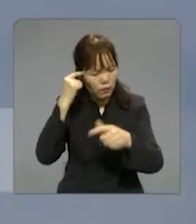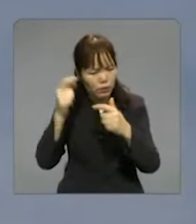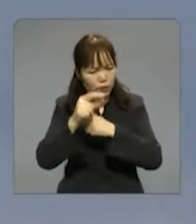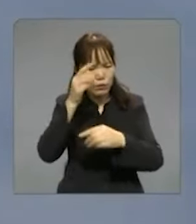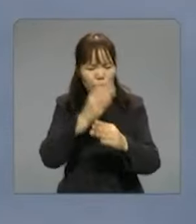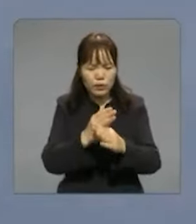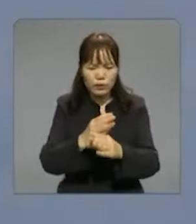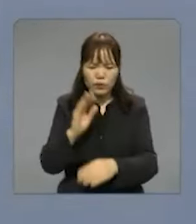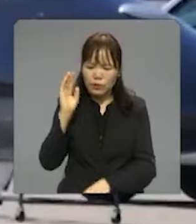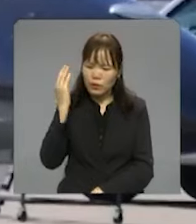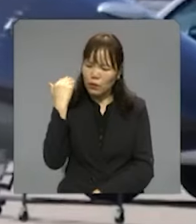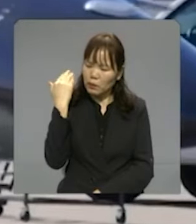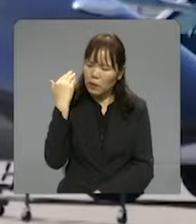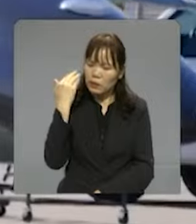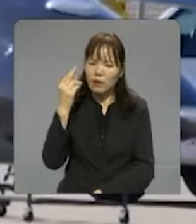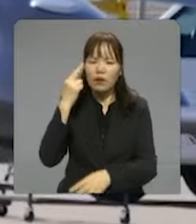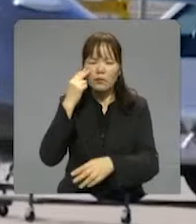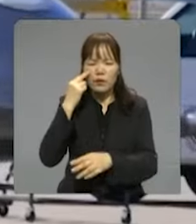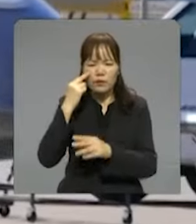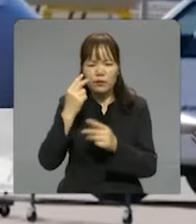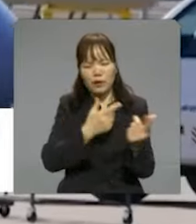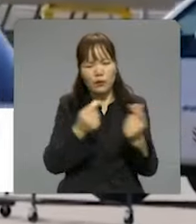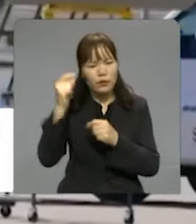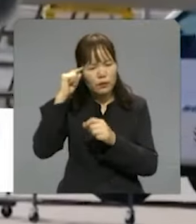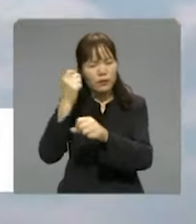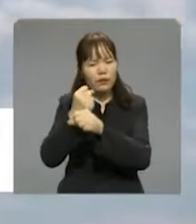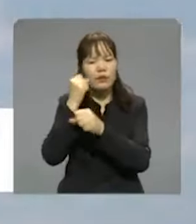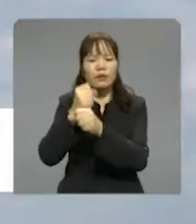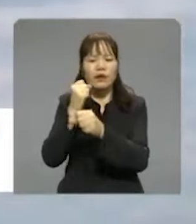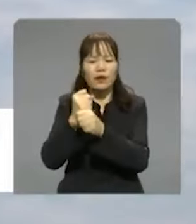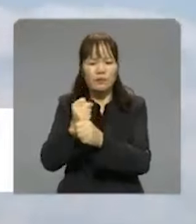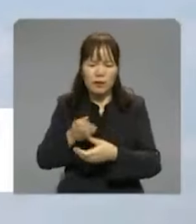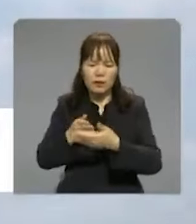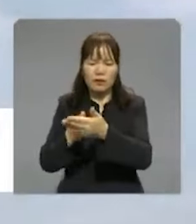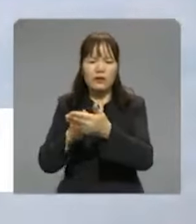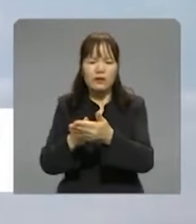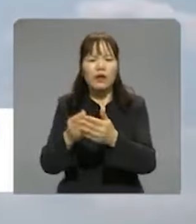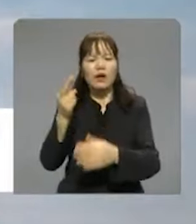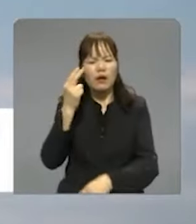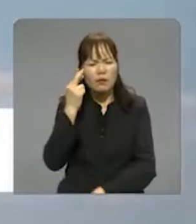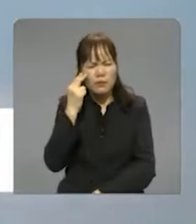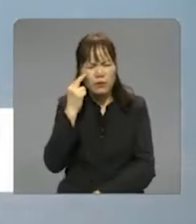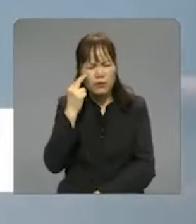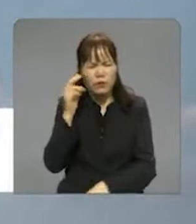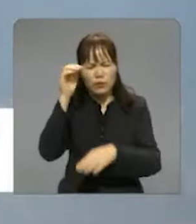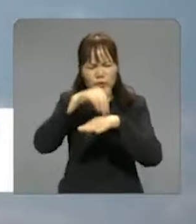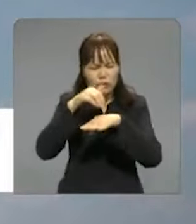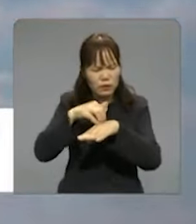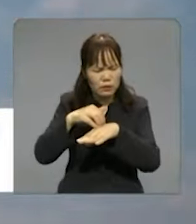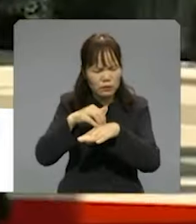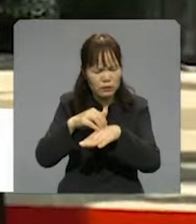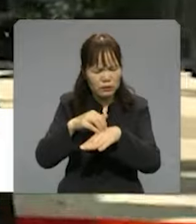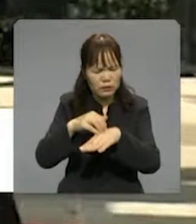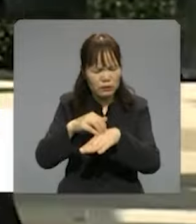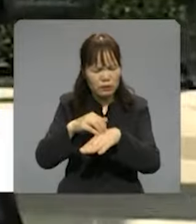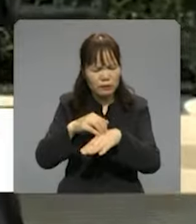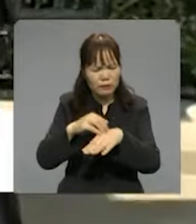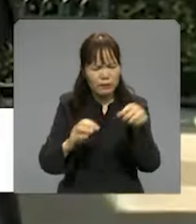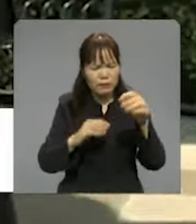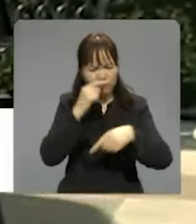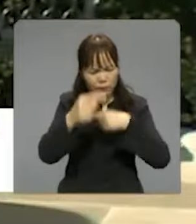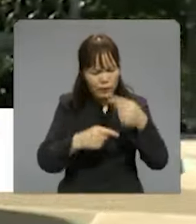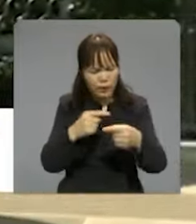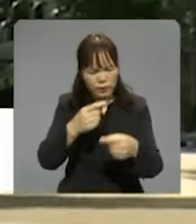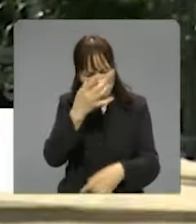개발을 타진했습니다. 미 공군도 고등훈련기 교체 지연으로 골머리를 앓기 때문입니다.